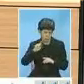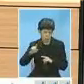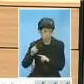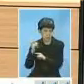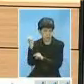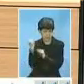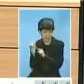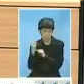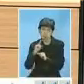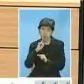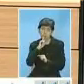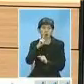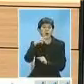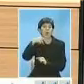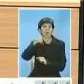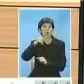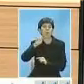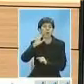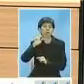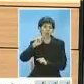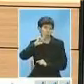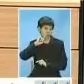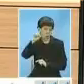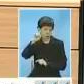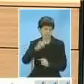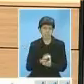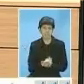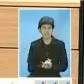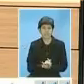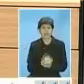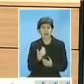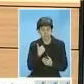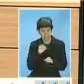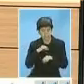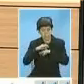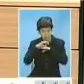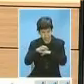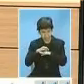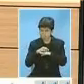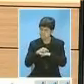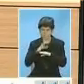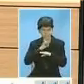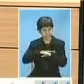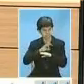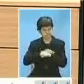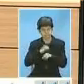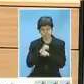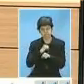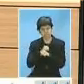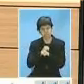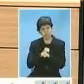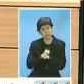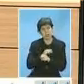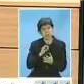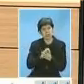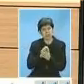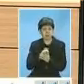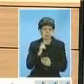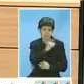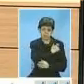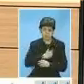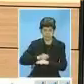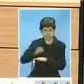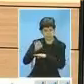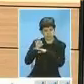หาปปช.ว่าได้รับแต่งตั้งมาโดยไม่ชอบเพราะไม่ได้รับการโปรดเกล้าจากองค์พระบาทสมเด็จพระ